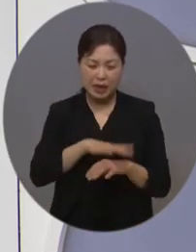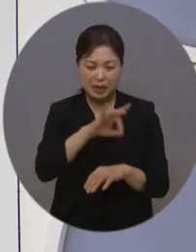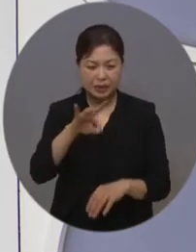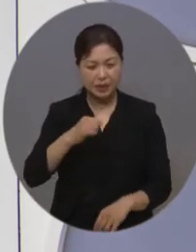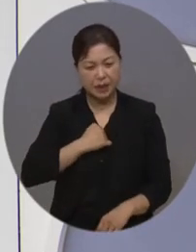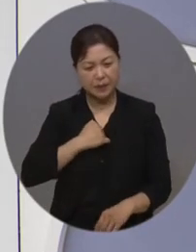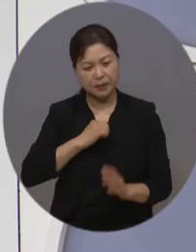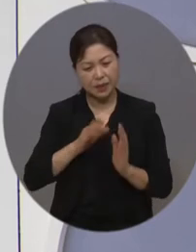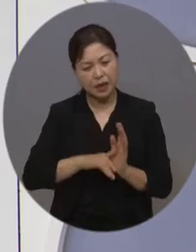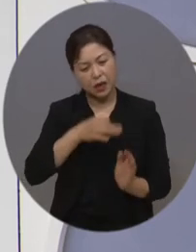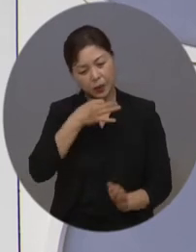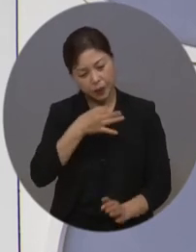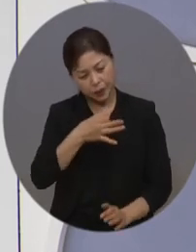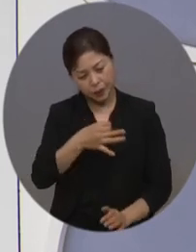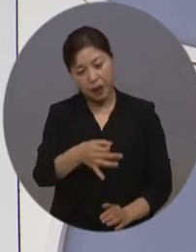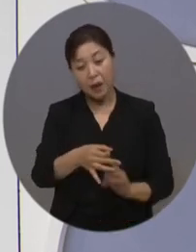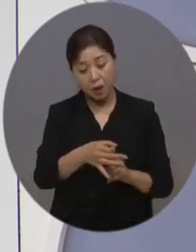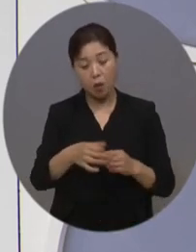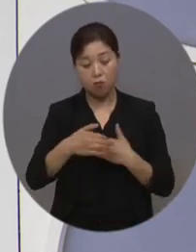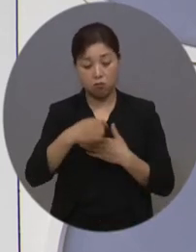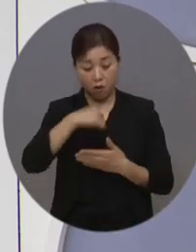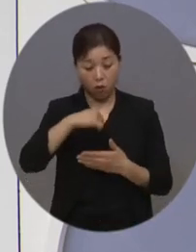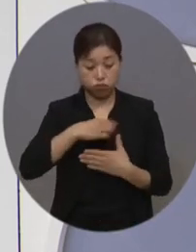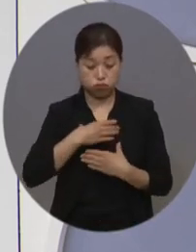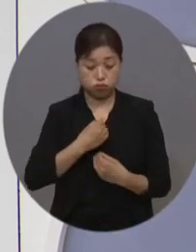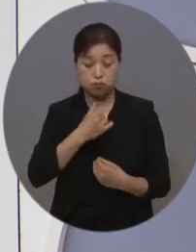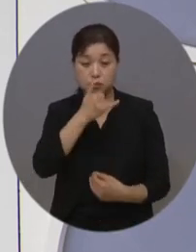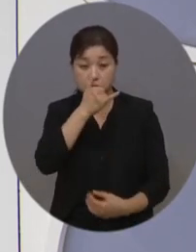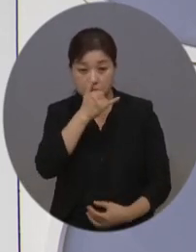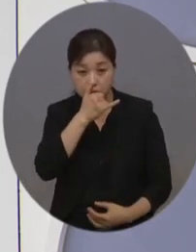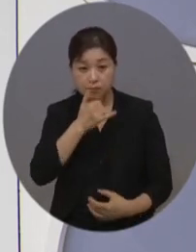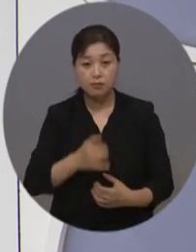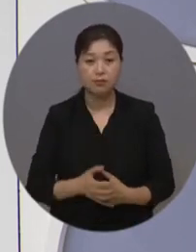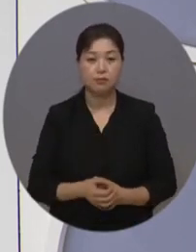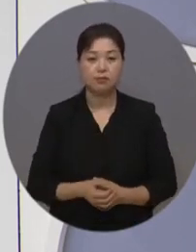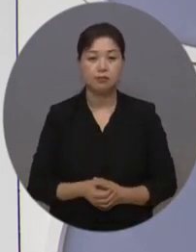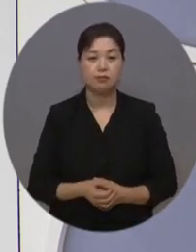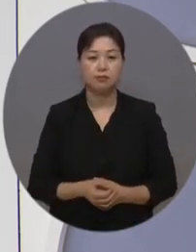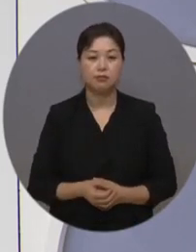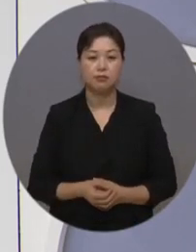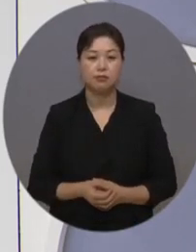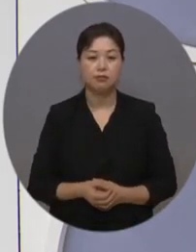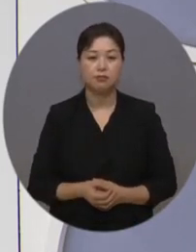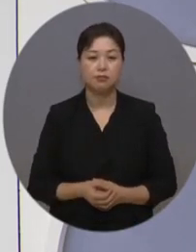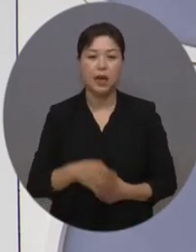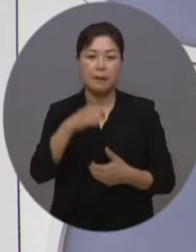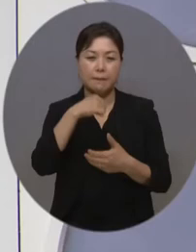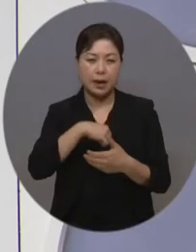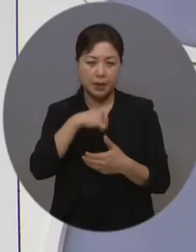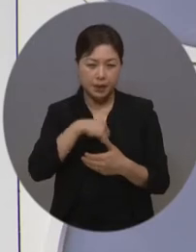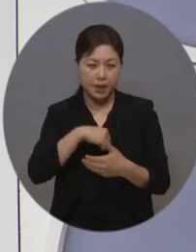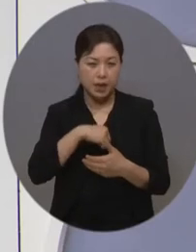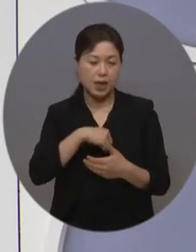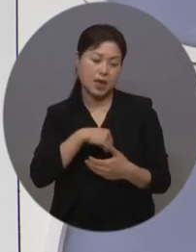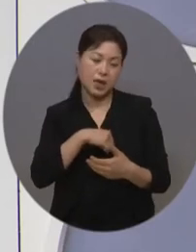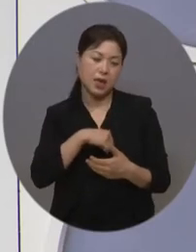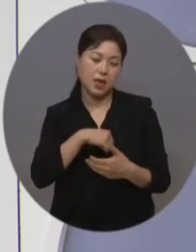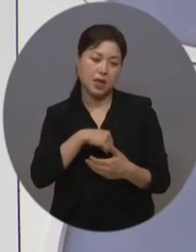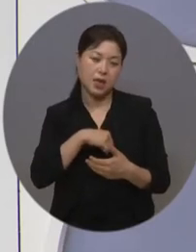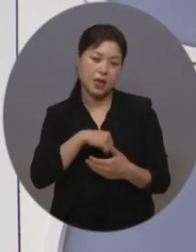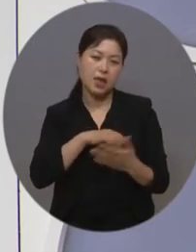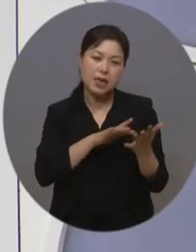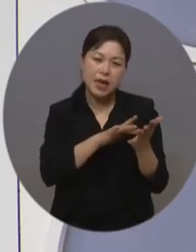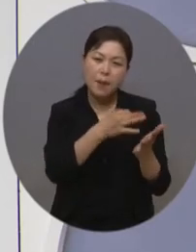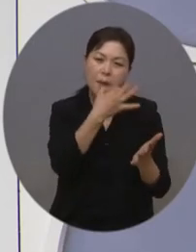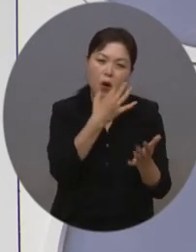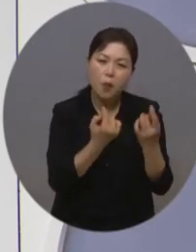굉장히 기분이 아주 편안해집니다. 그게 사실은요 이 마음에 이 신경 안정제 먹는 것보다도